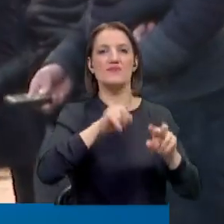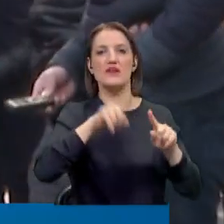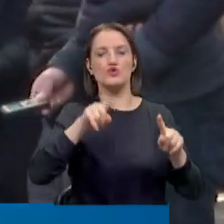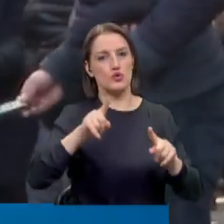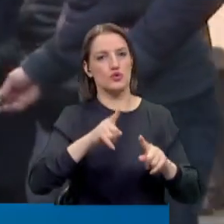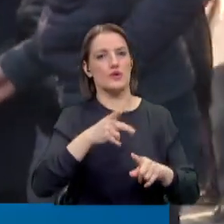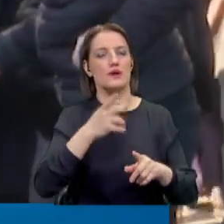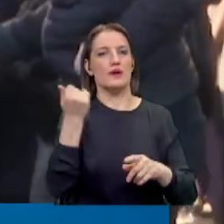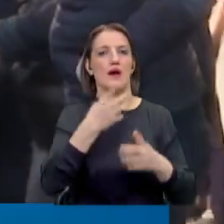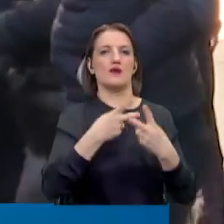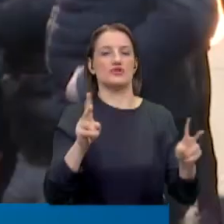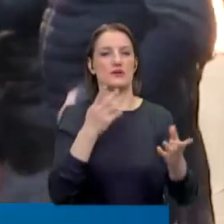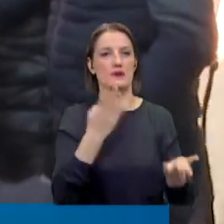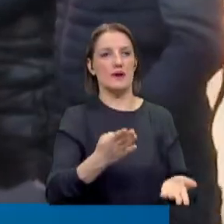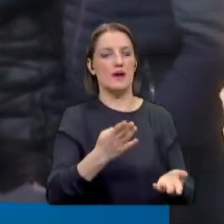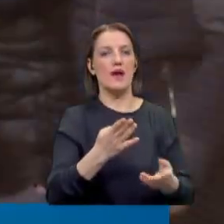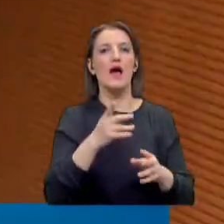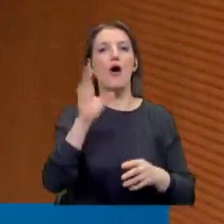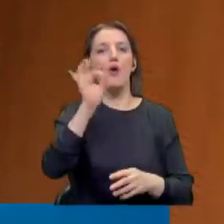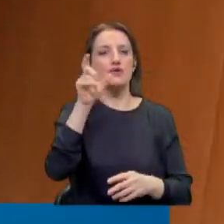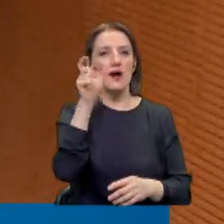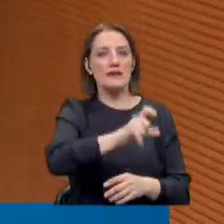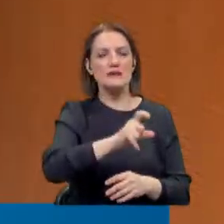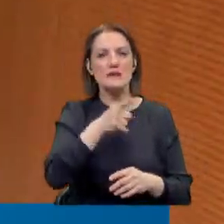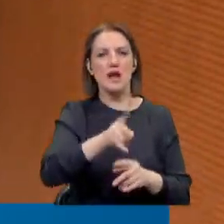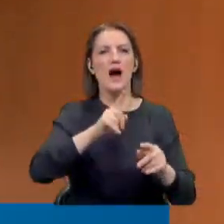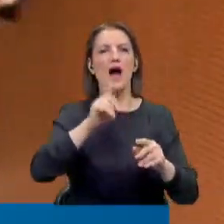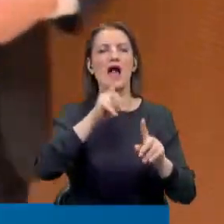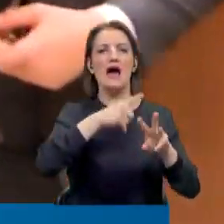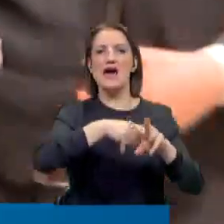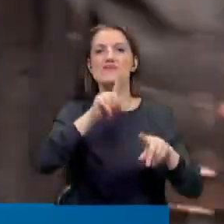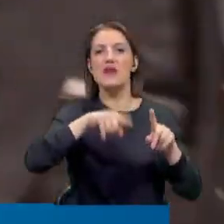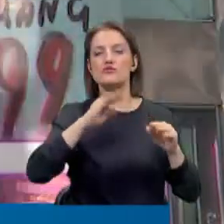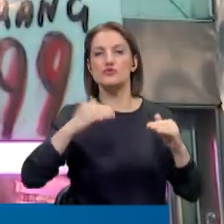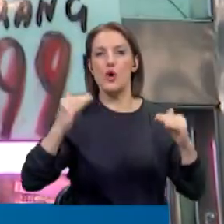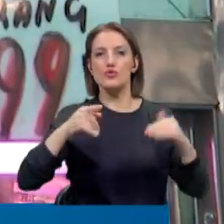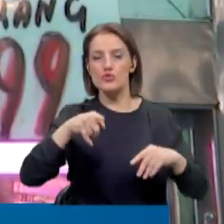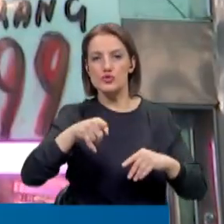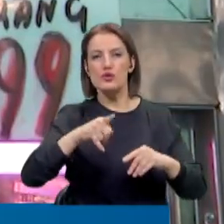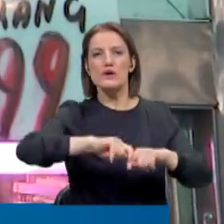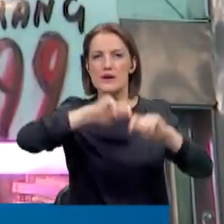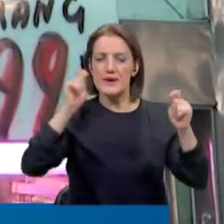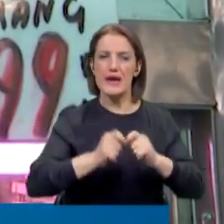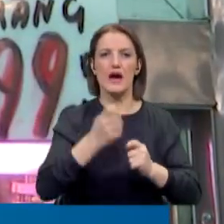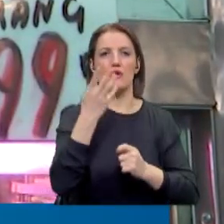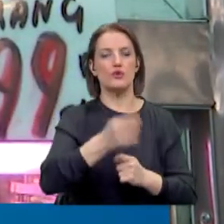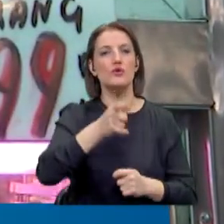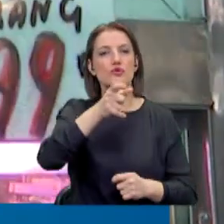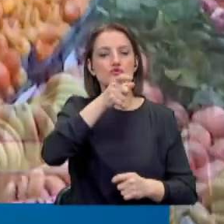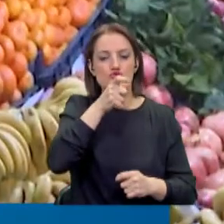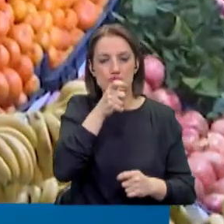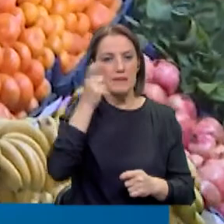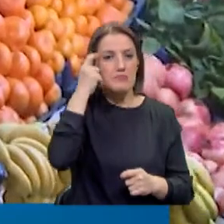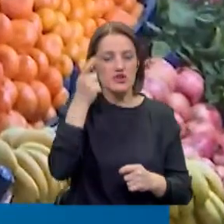Akşener bakan nebatinin enflasyon Ocak'ta pik yapar açıklaması üzerine kurmuştu bu cümleleri Şubat başında rakamlar